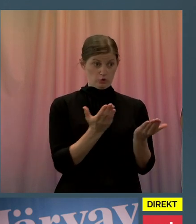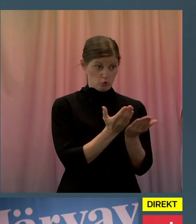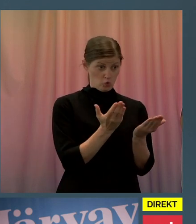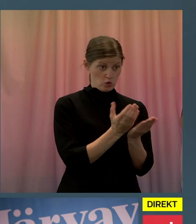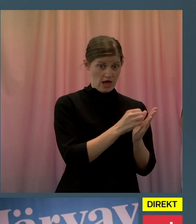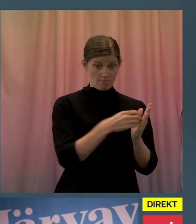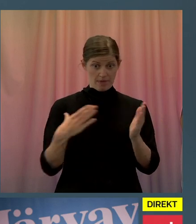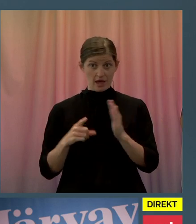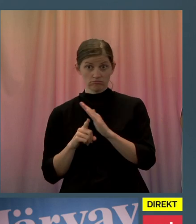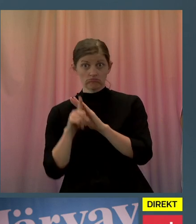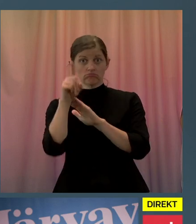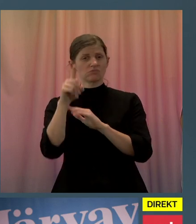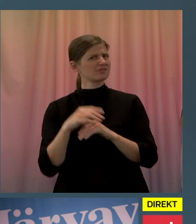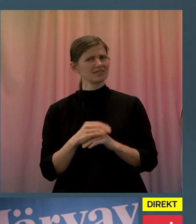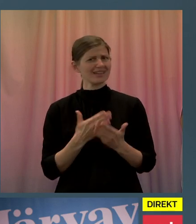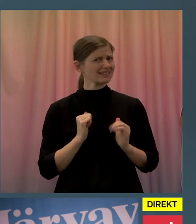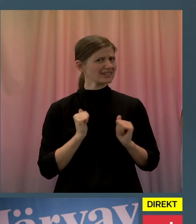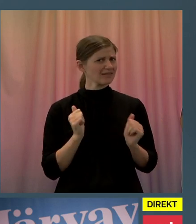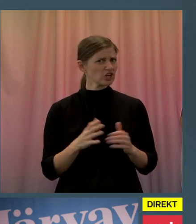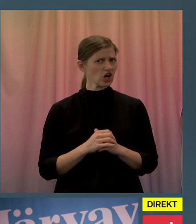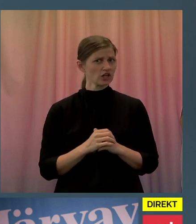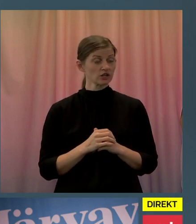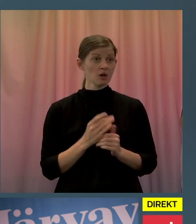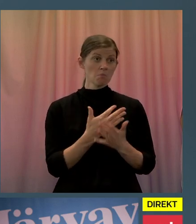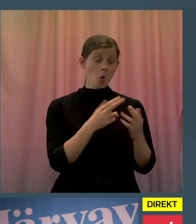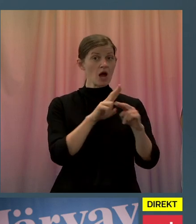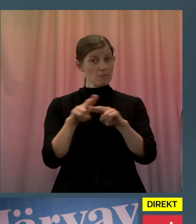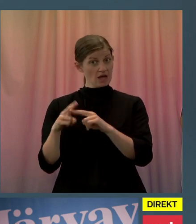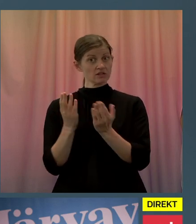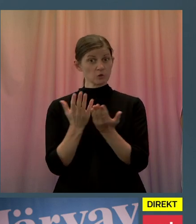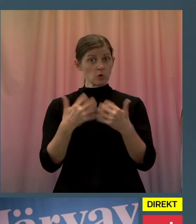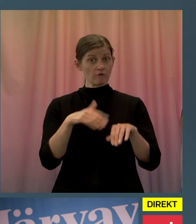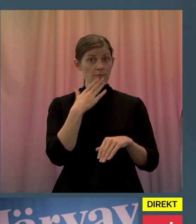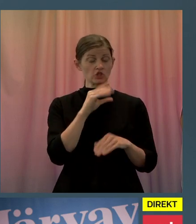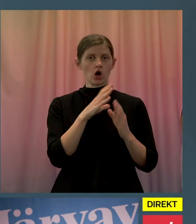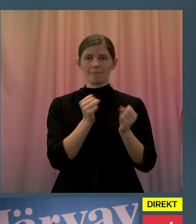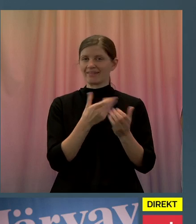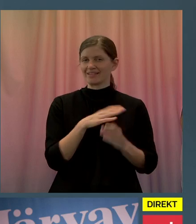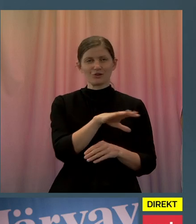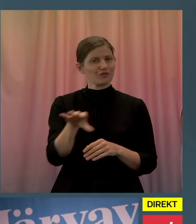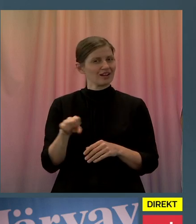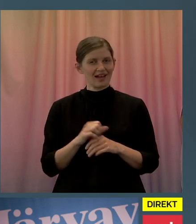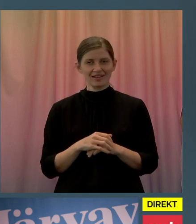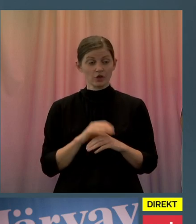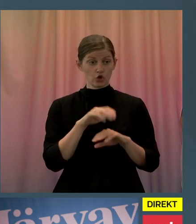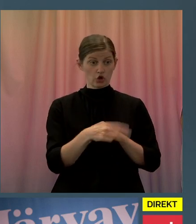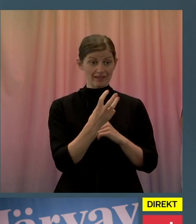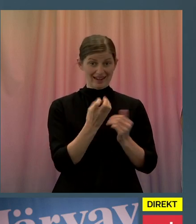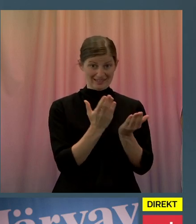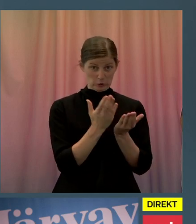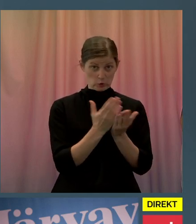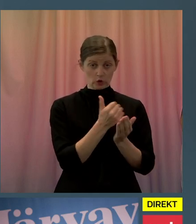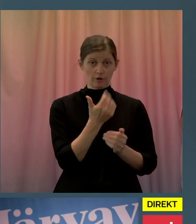klassresor. På många håll funkar den bra, men verkligen inte överallt. I över 30 skolor går bara hälften ut nian